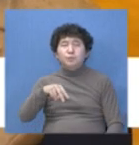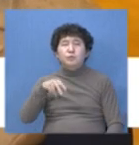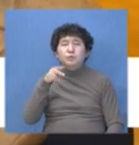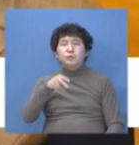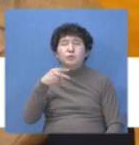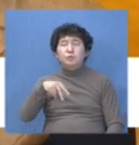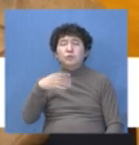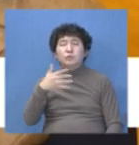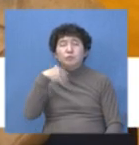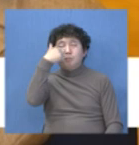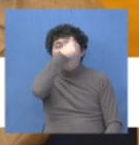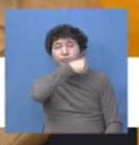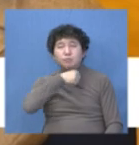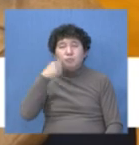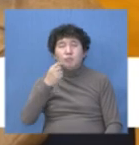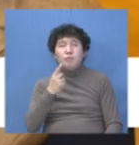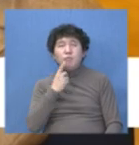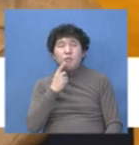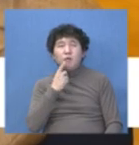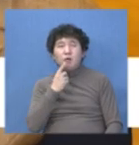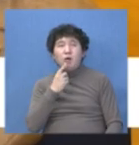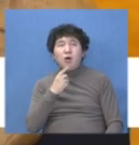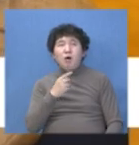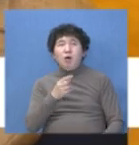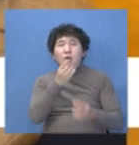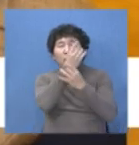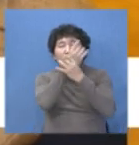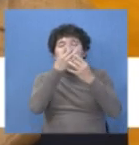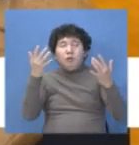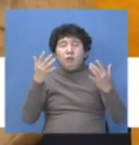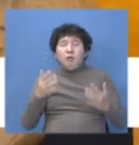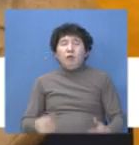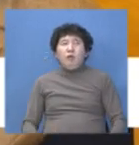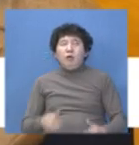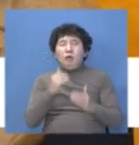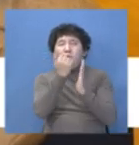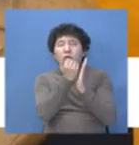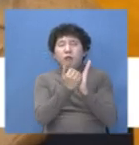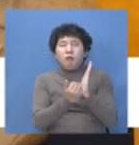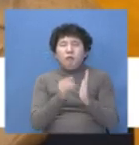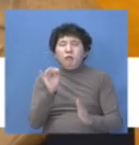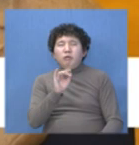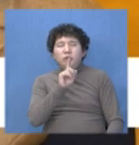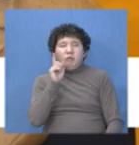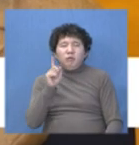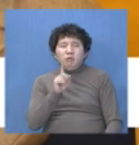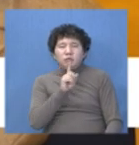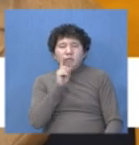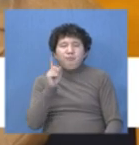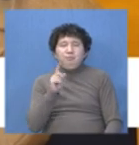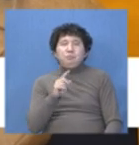2020-2025 жылдарға арналған тіл саясаты бағдарламасын жүзеге асыру және жастарды Мұхтар